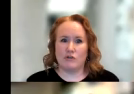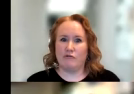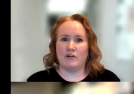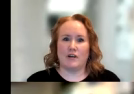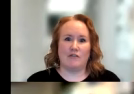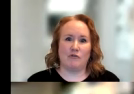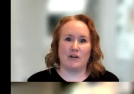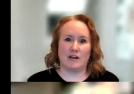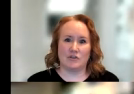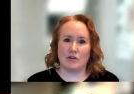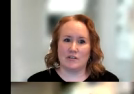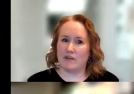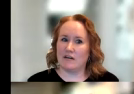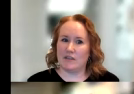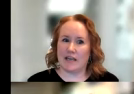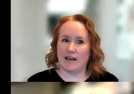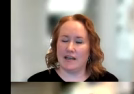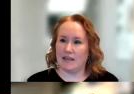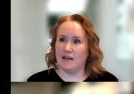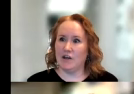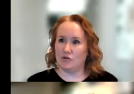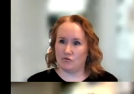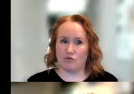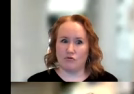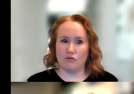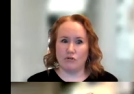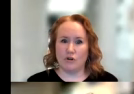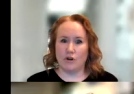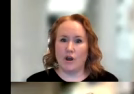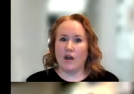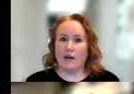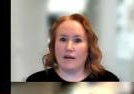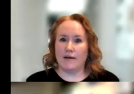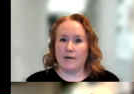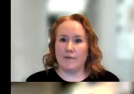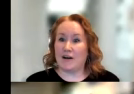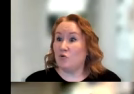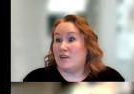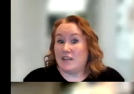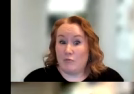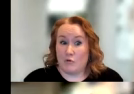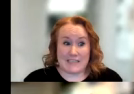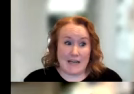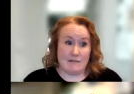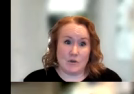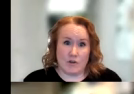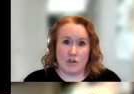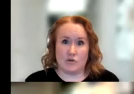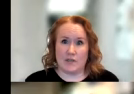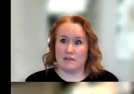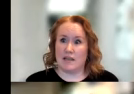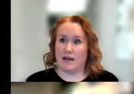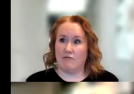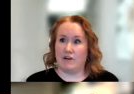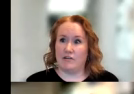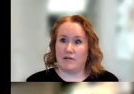presentasjoner, foredragere, foredragsholdere som vi kan invitere I 2022? Det noe dere driver på med selv, som dere har lyst